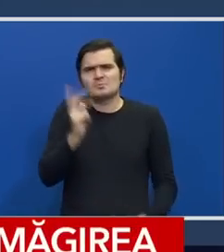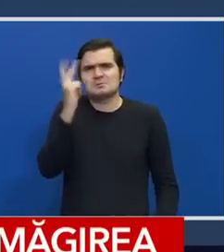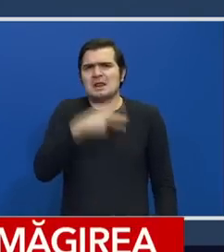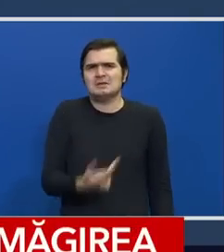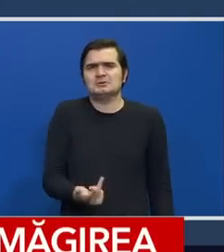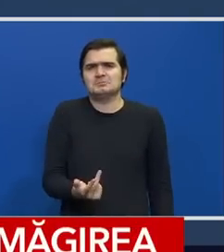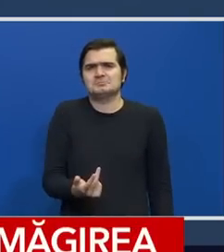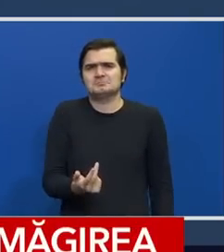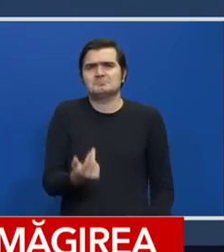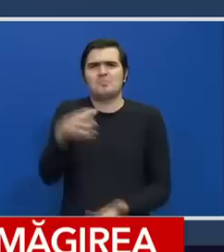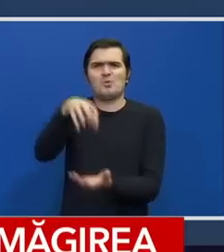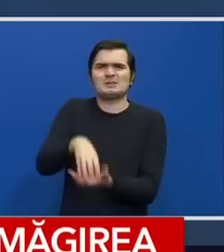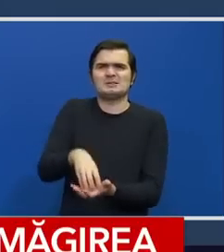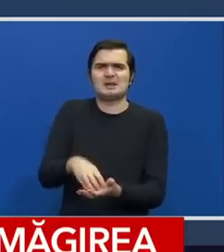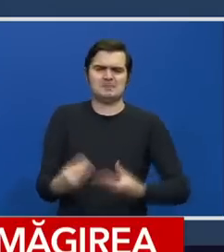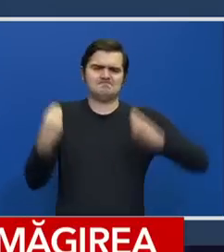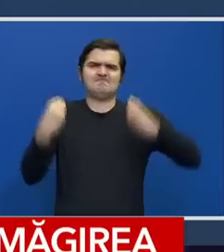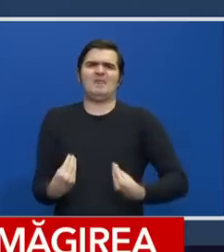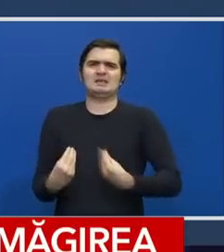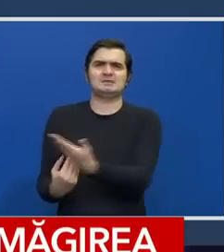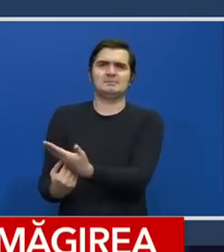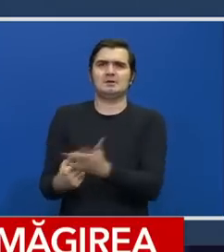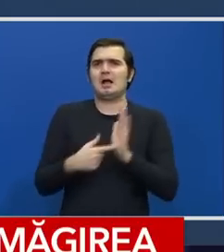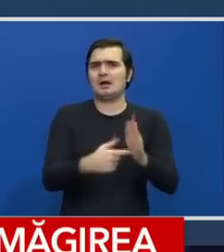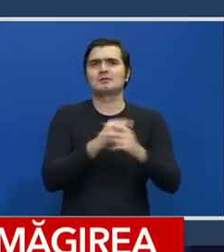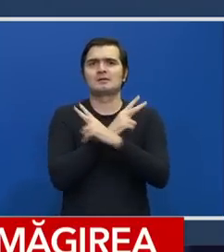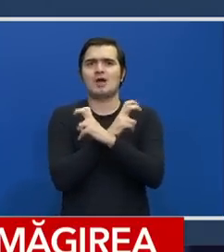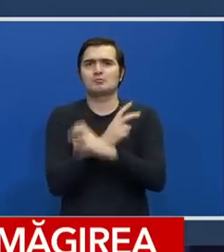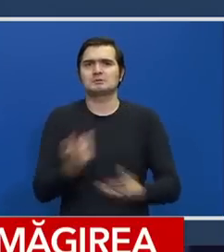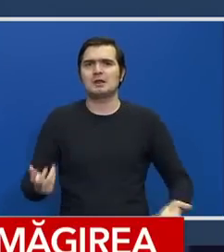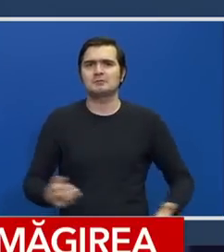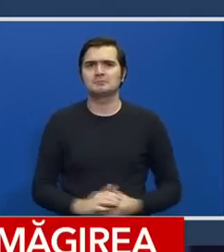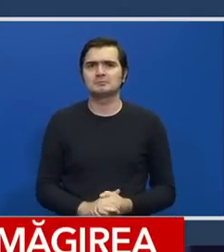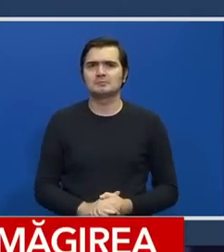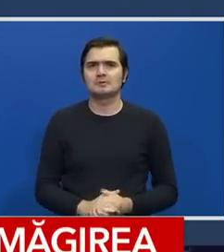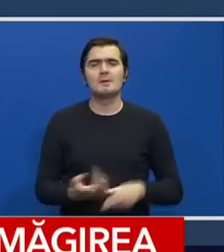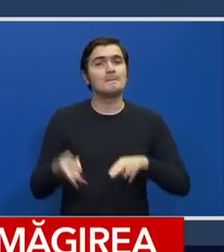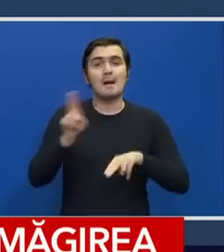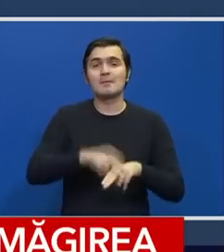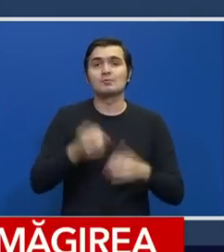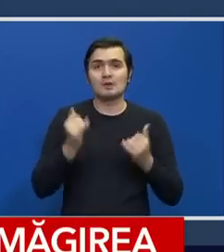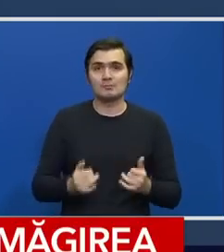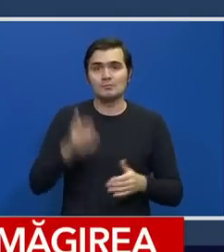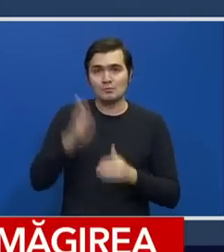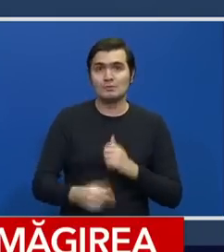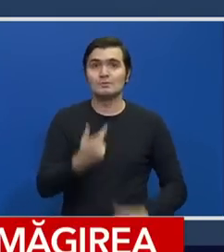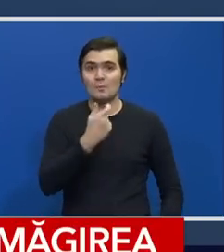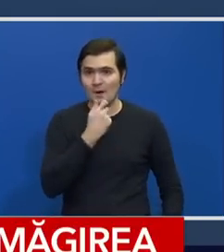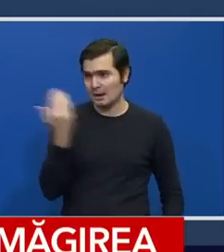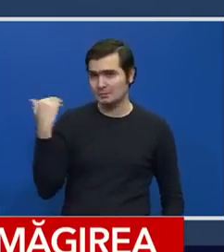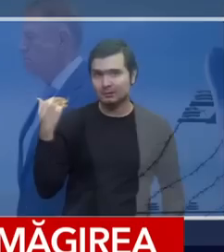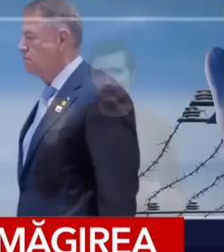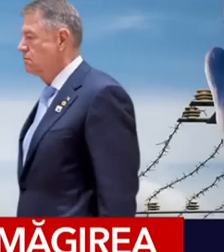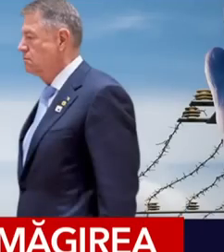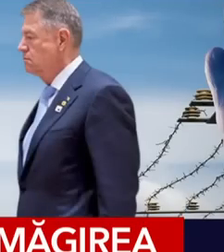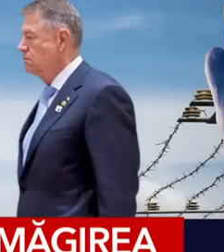nu înțelegem poziția inflexibilă arătată de Austria mai mult ca oricând